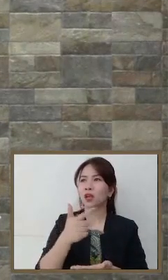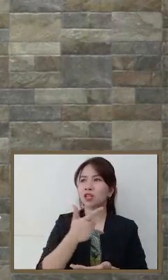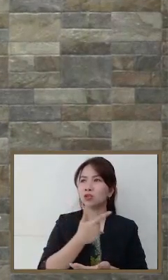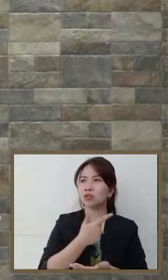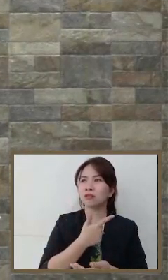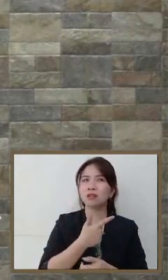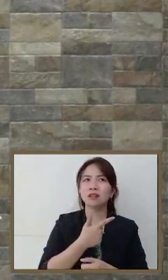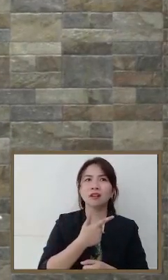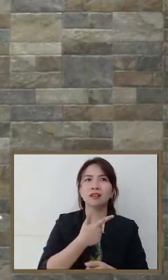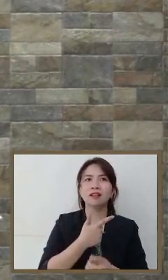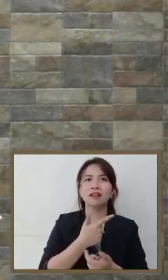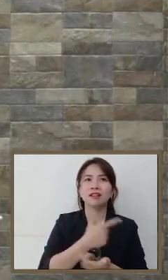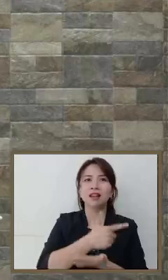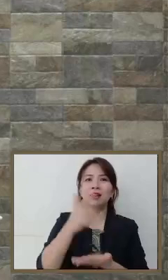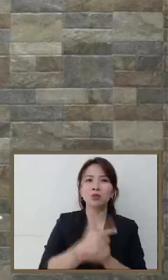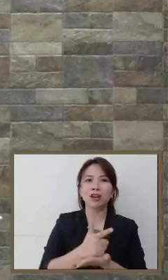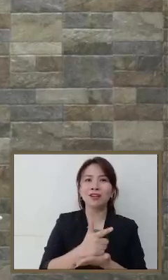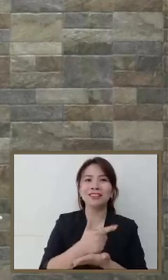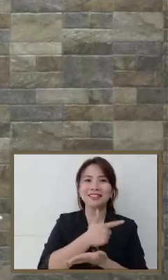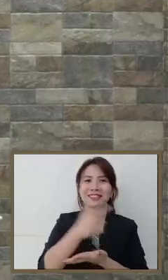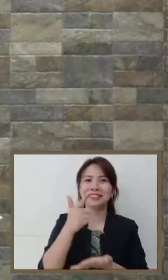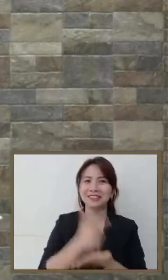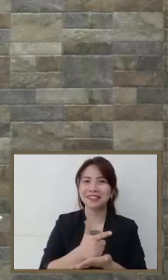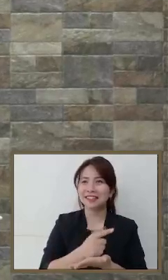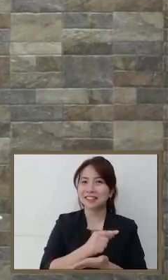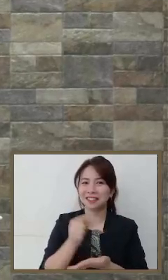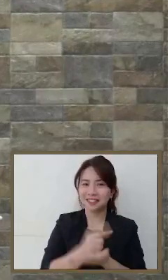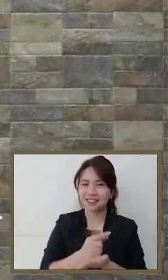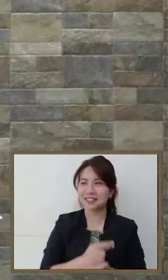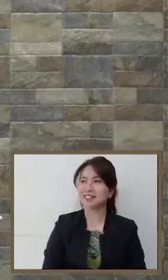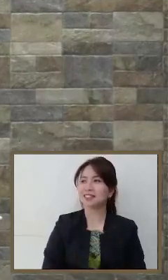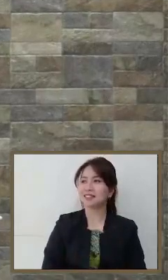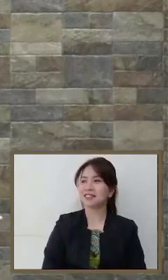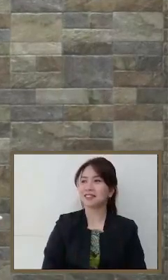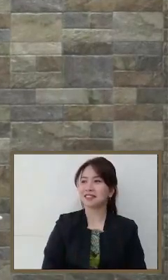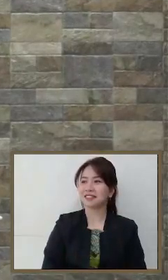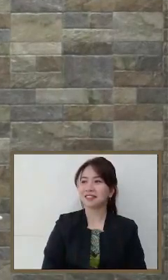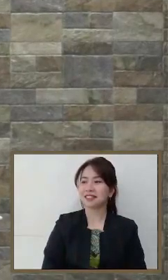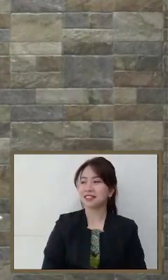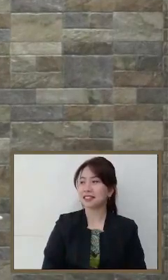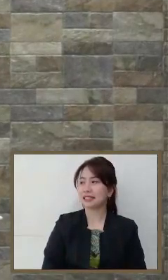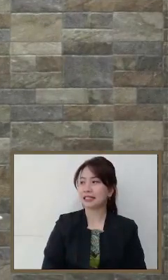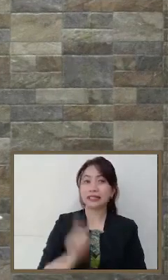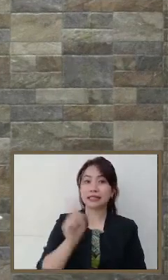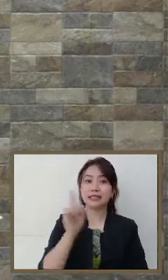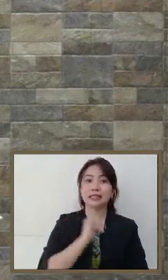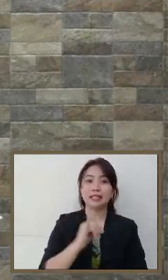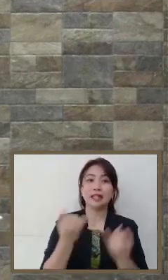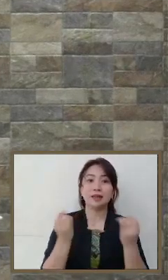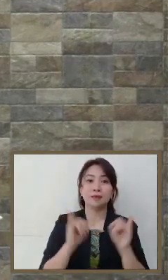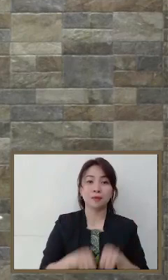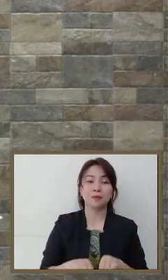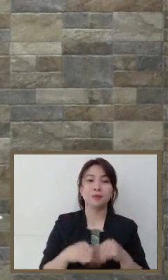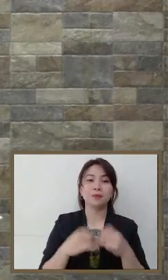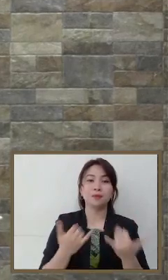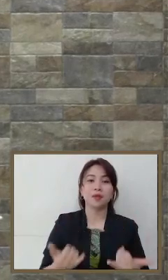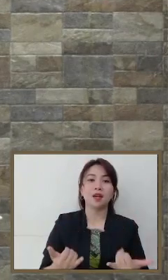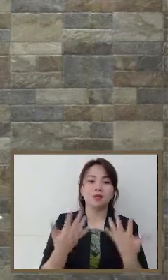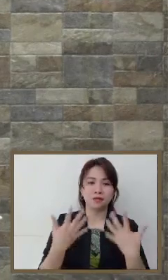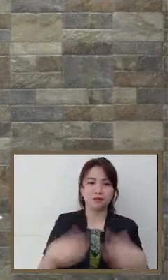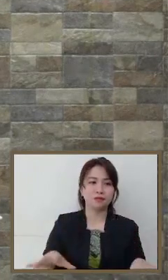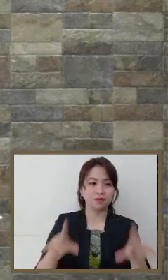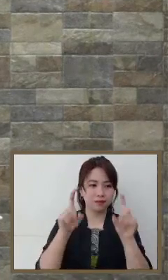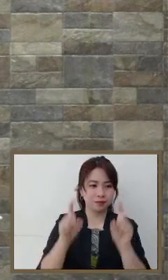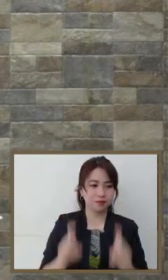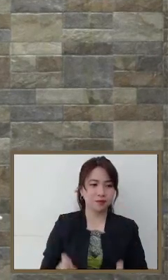Hindi pa sigurado Okay pero ang pinakamahalaga nakatapos na sa oral exam Amen Amen Okay sige po